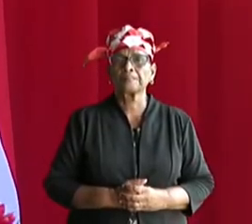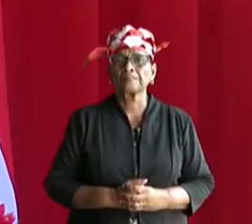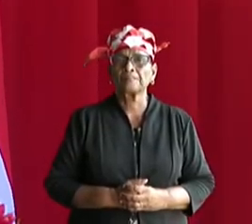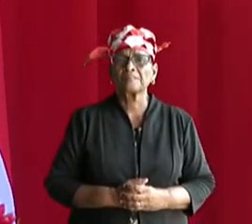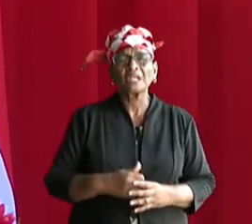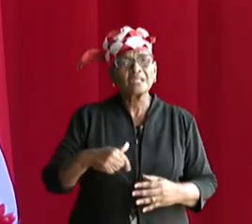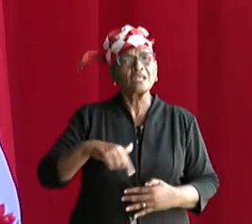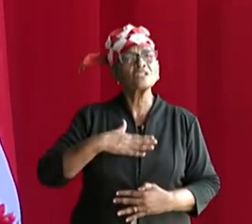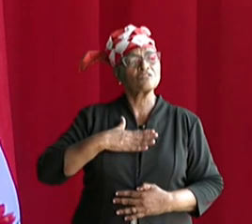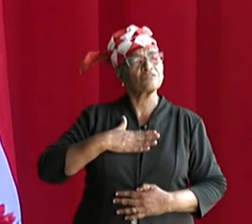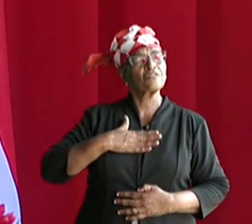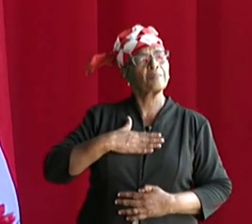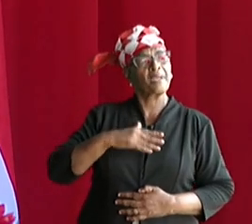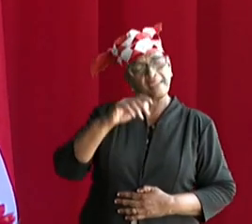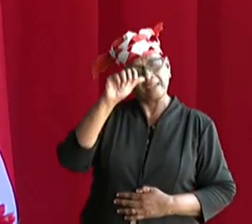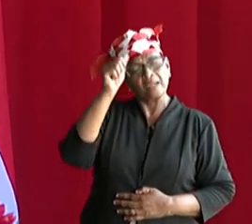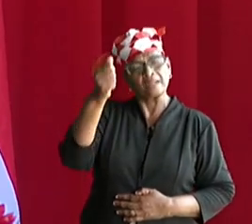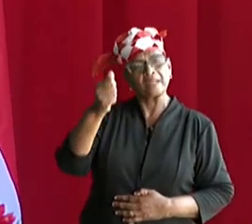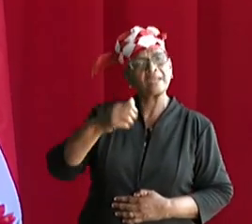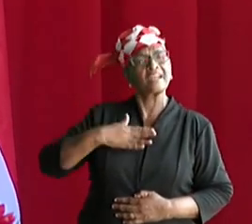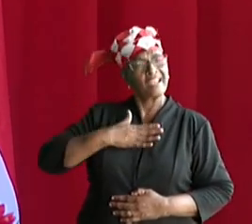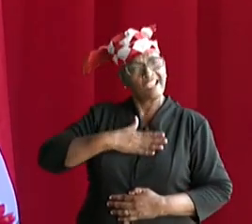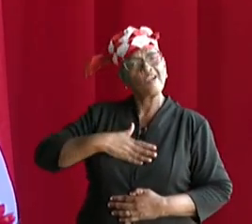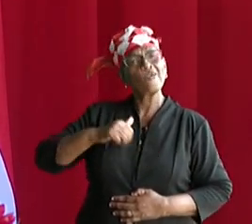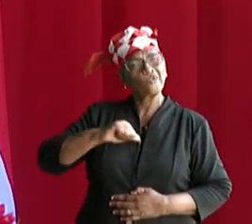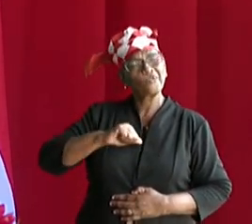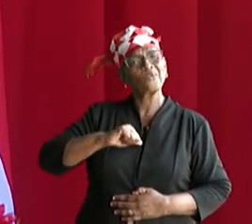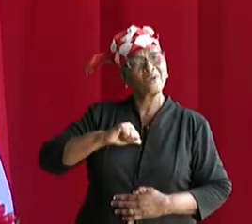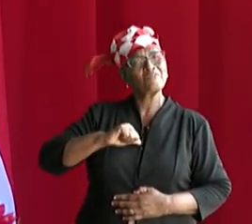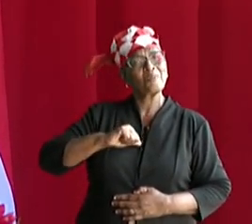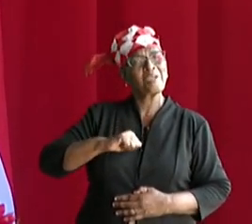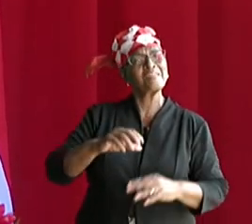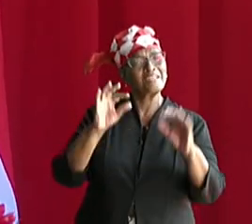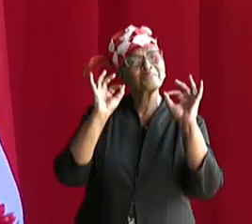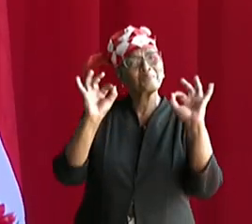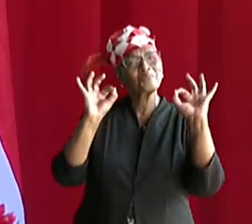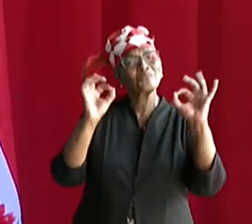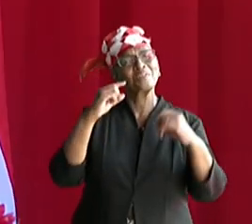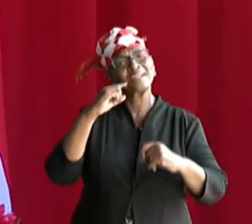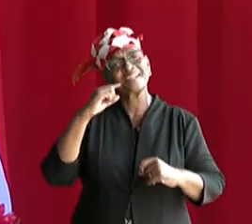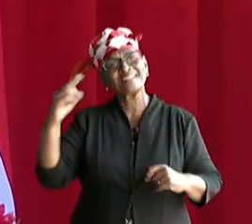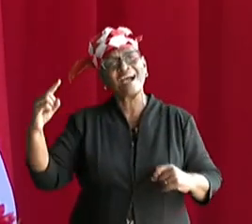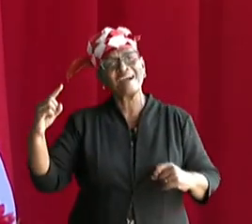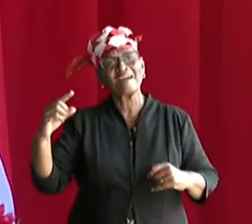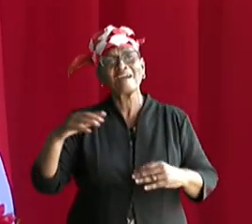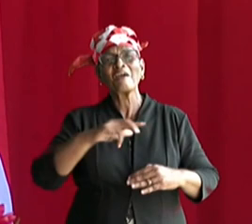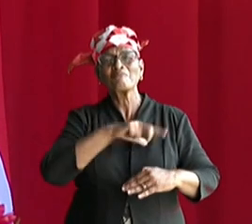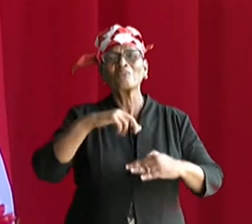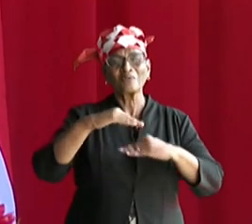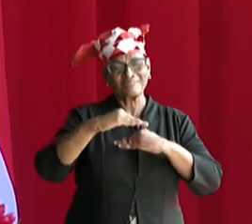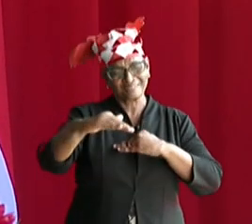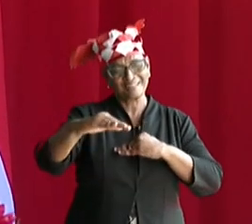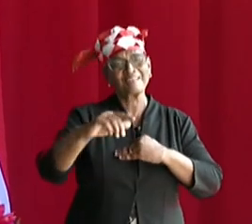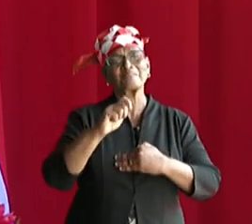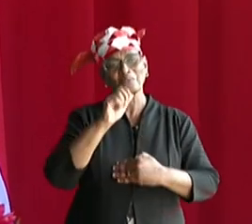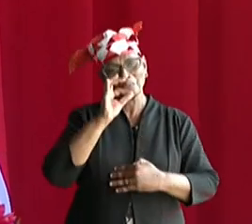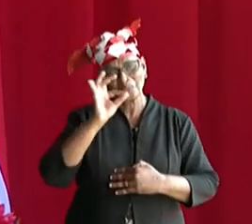Het is voor mij een eer en genoegen om u op deze bijzondere dag voor ons land te mogen